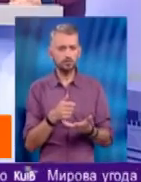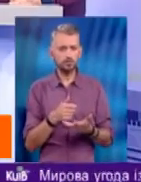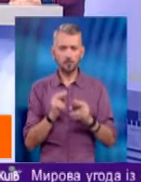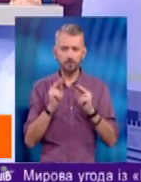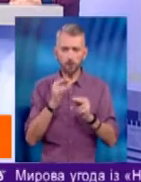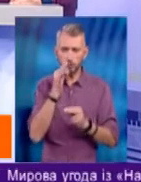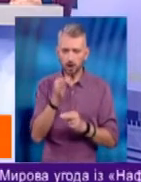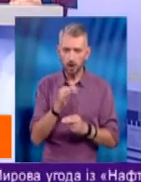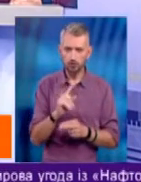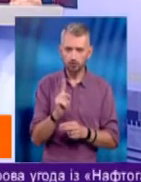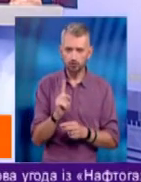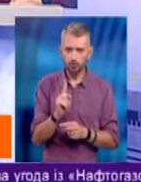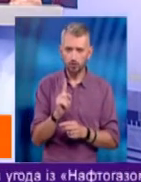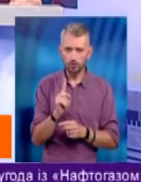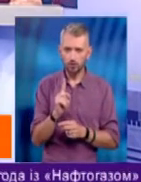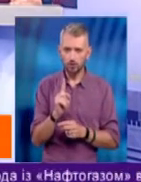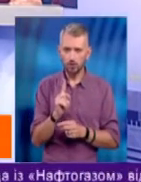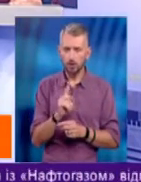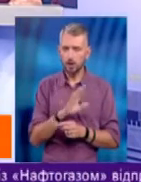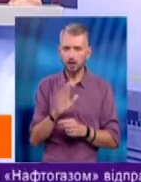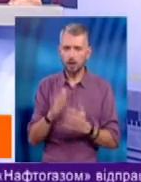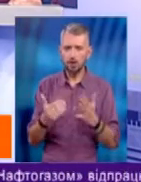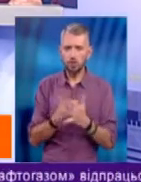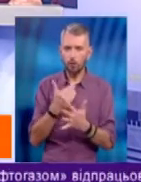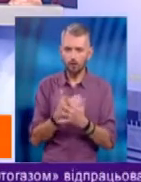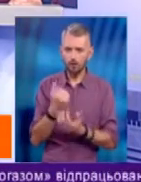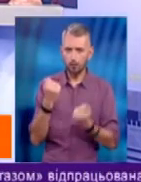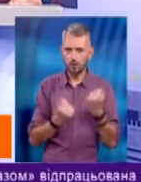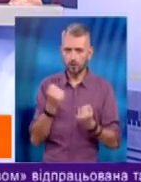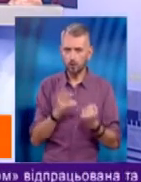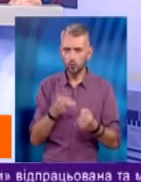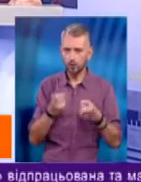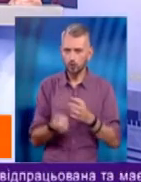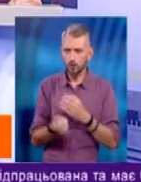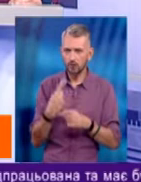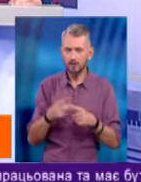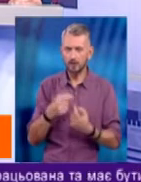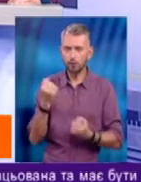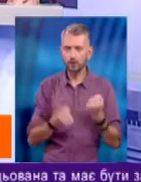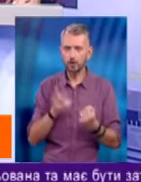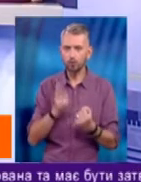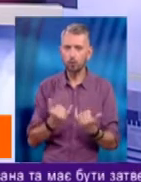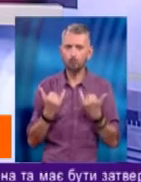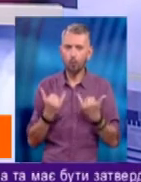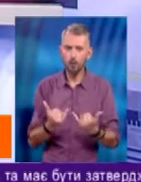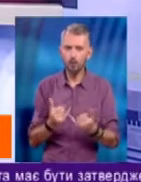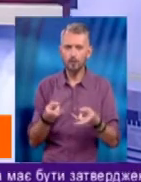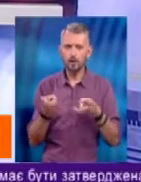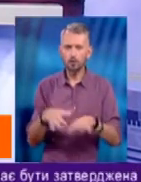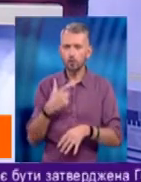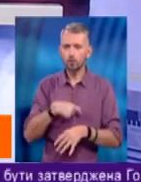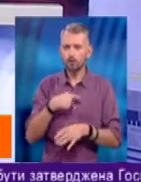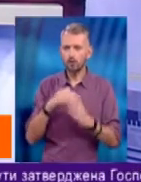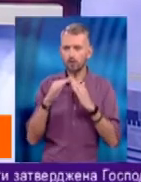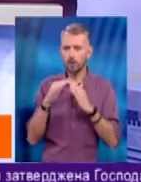відверто сказати, що це не нові водії, які дійсно з'явилися, це водії, які сьогодні залишають в себе в